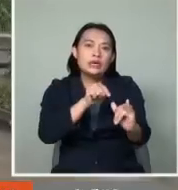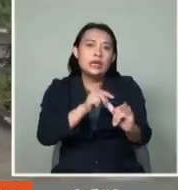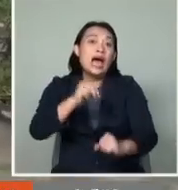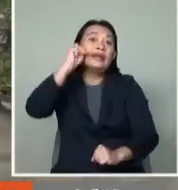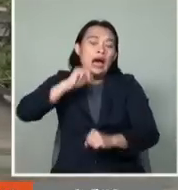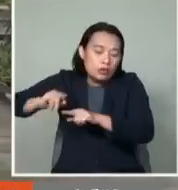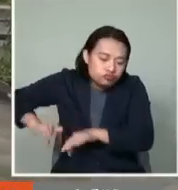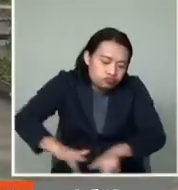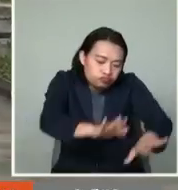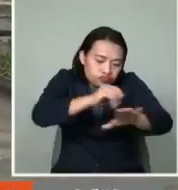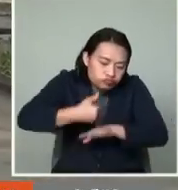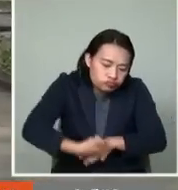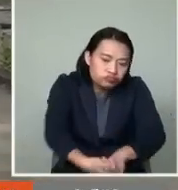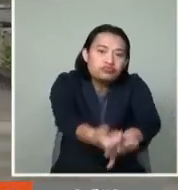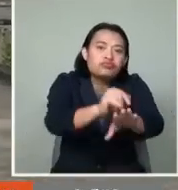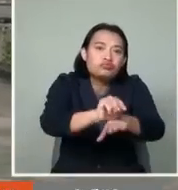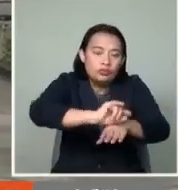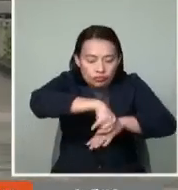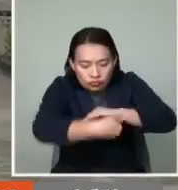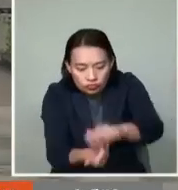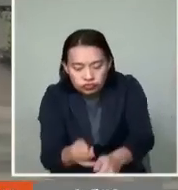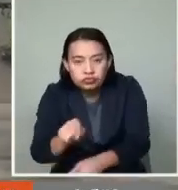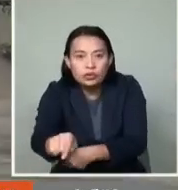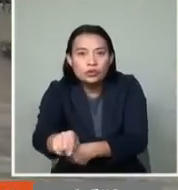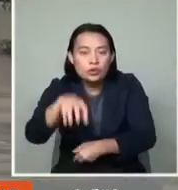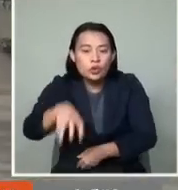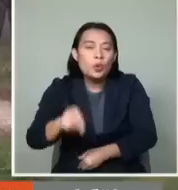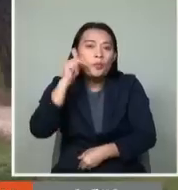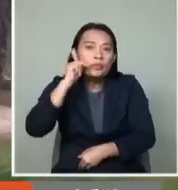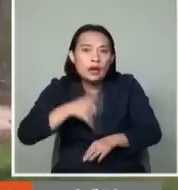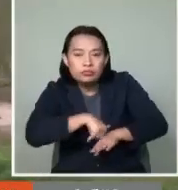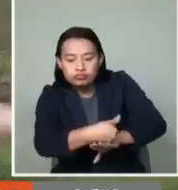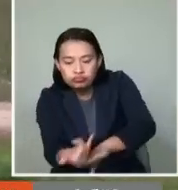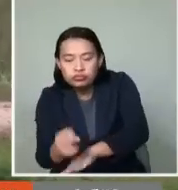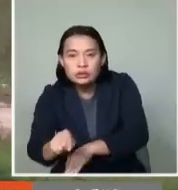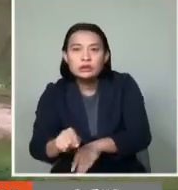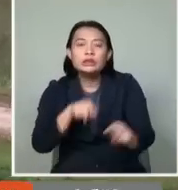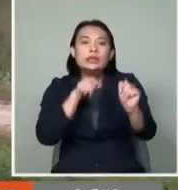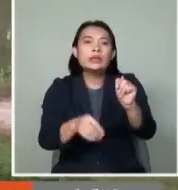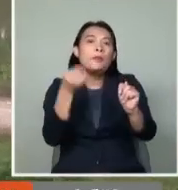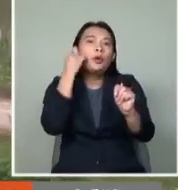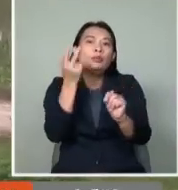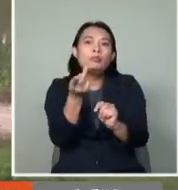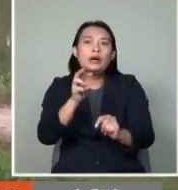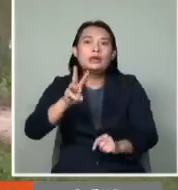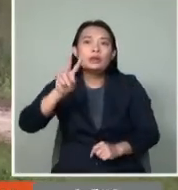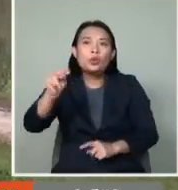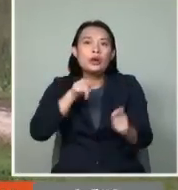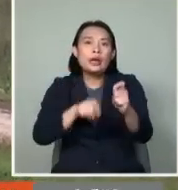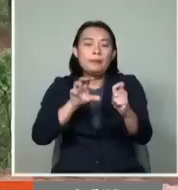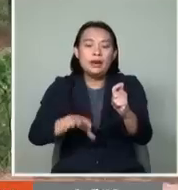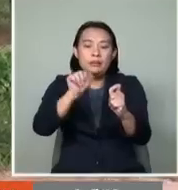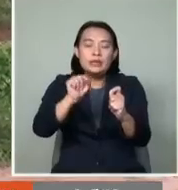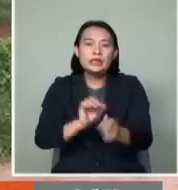แสน้ำซัดแล้วก็พลัดตกลงไปในโครงการชลประทานขนาดเล็กในพื้นที่ตำบลบ้านควนอำเภอเมืองสตูล